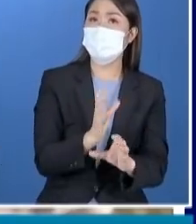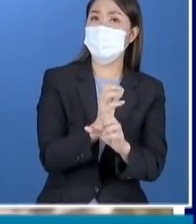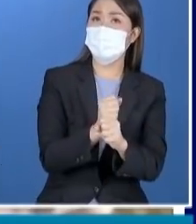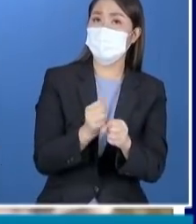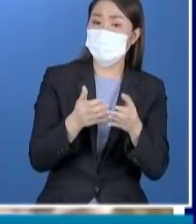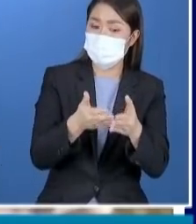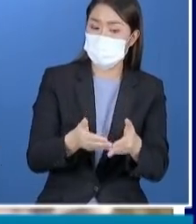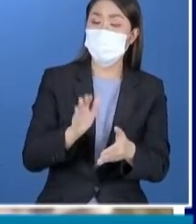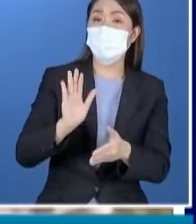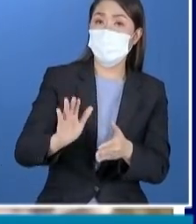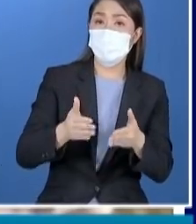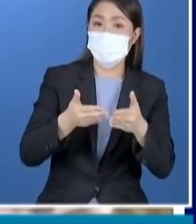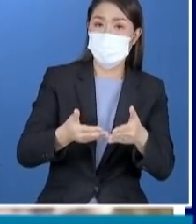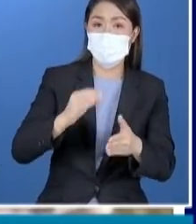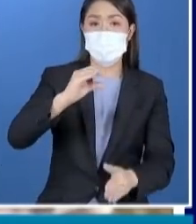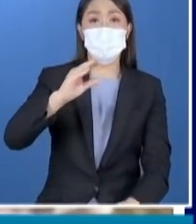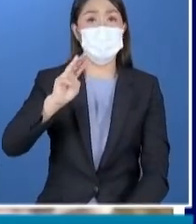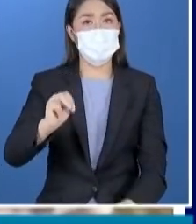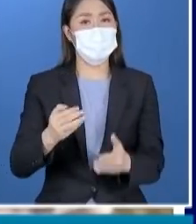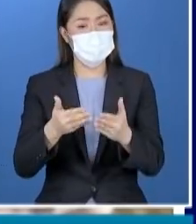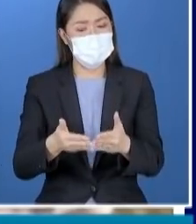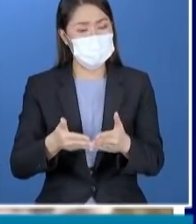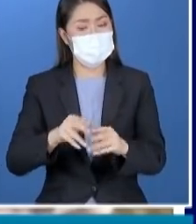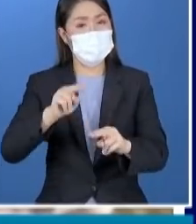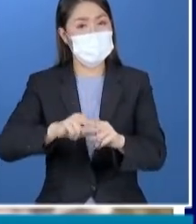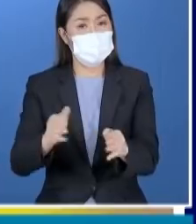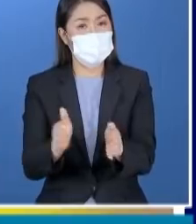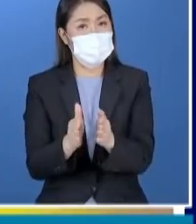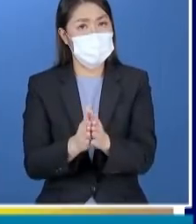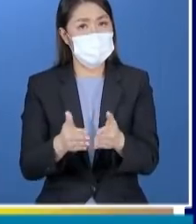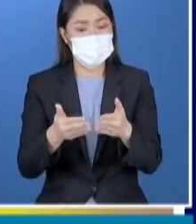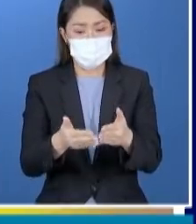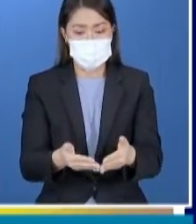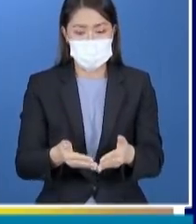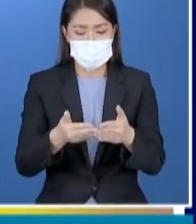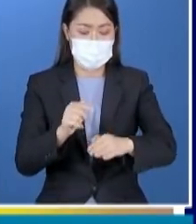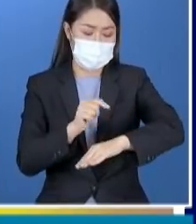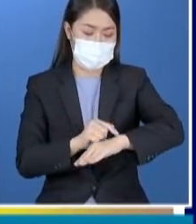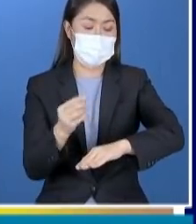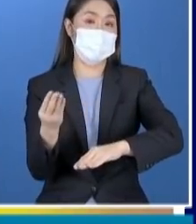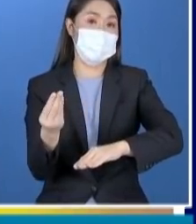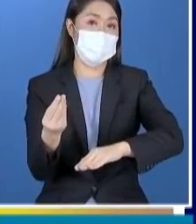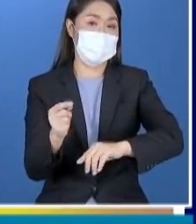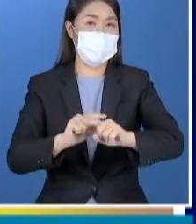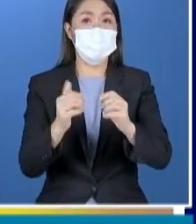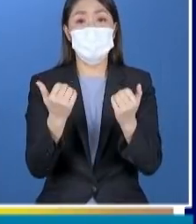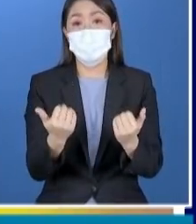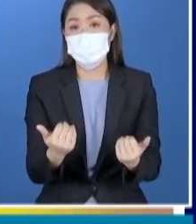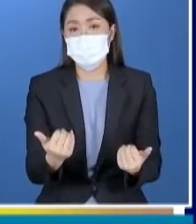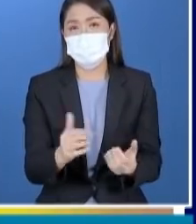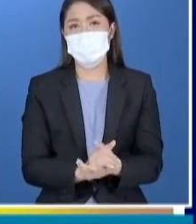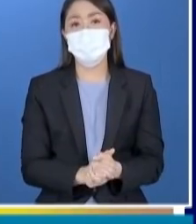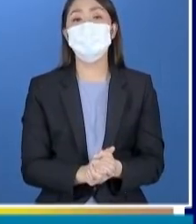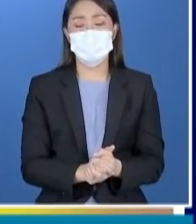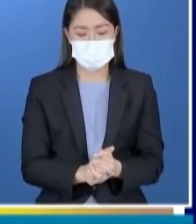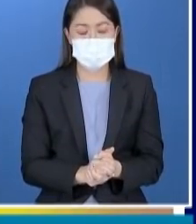เรือของคุณแตงโมที่นั่งไปด้วยกันไปจอดบริเวณสะพานพระราม8กี่โมงกันแน่แต่ทั้งนี้ทั้งนั้นคุณผู้ชมฮะท